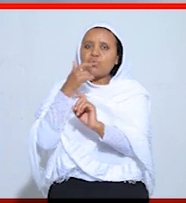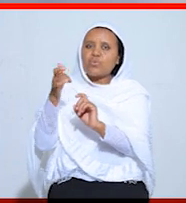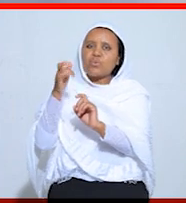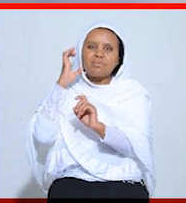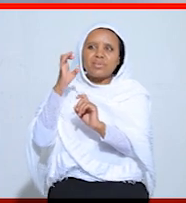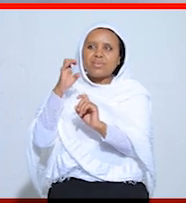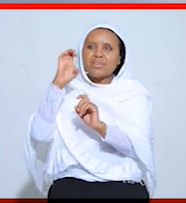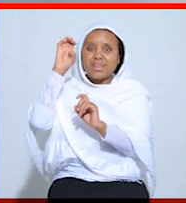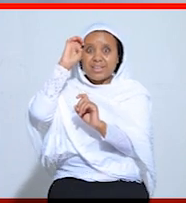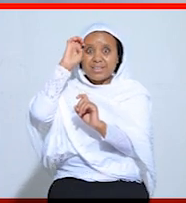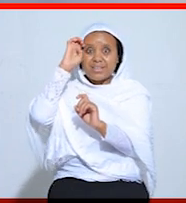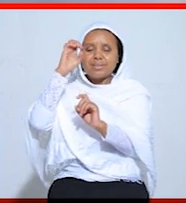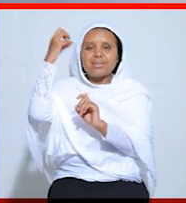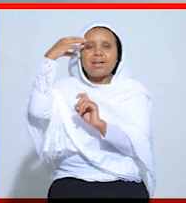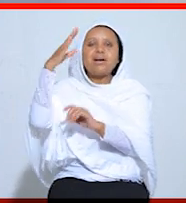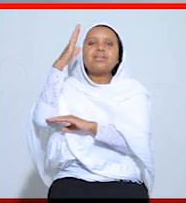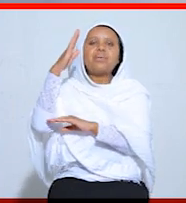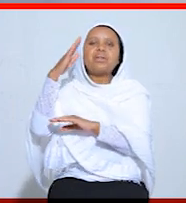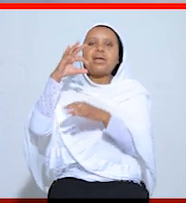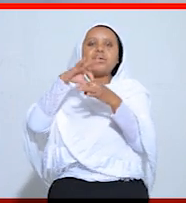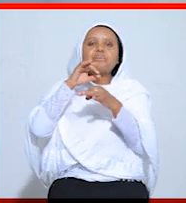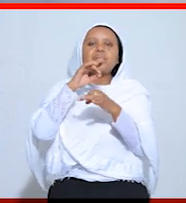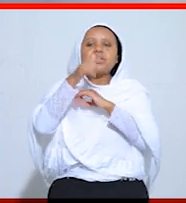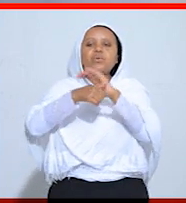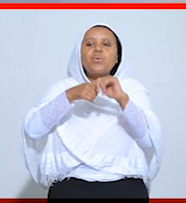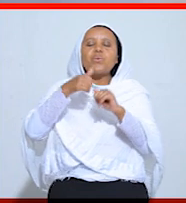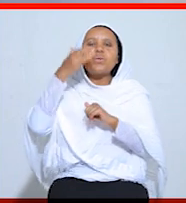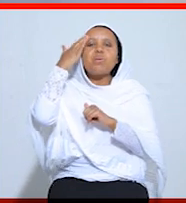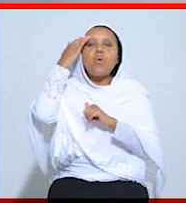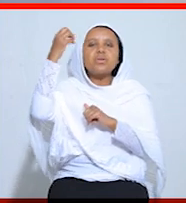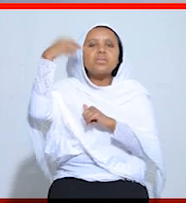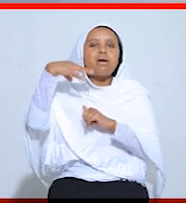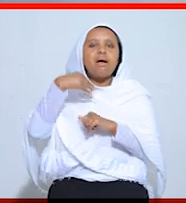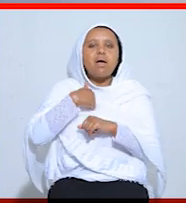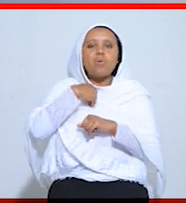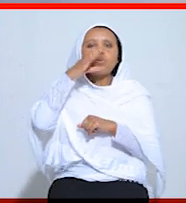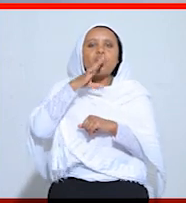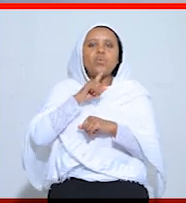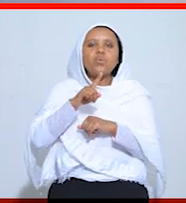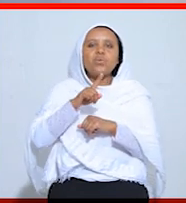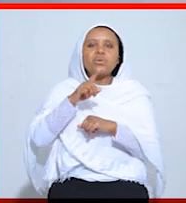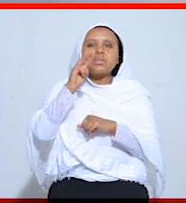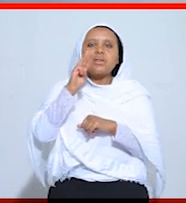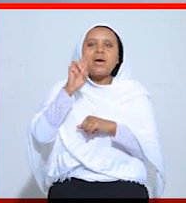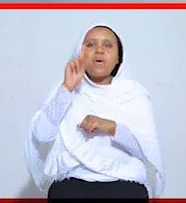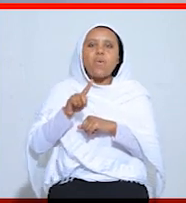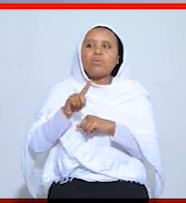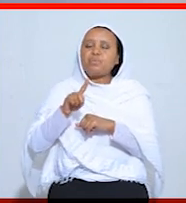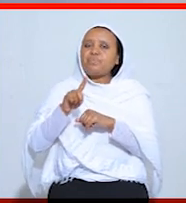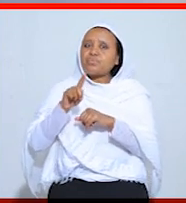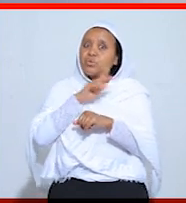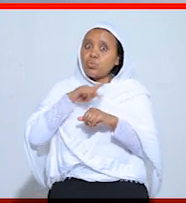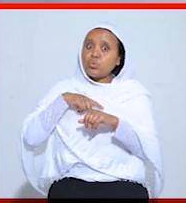ኤልሳ ጸጋ እግዚአብሔር ያደረበት የተሰወረውን የማወቅ ጸጋ ያለው ሰው ነውና የሰማርያው ንጉስ